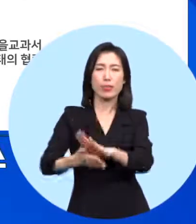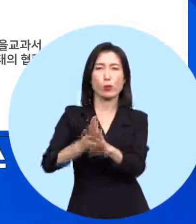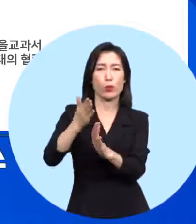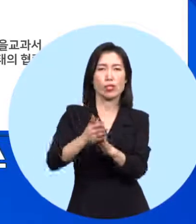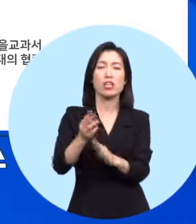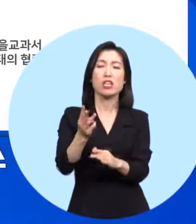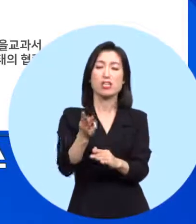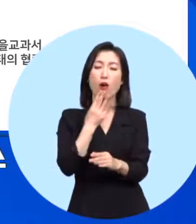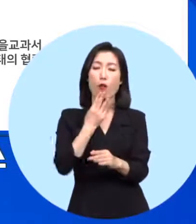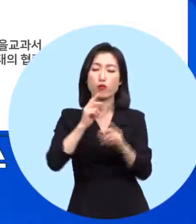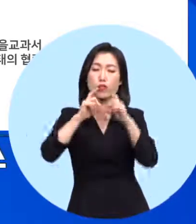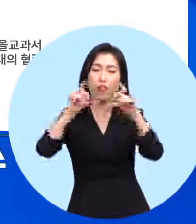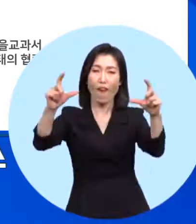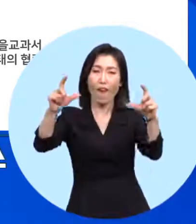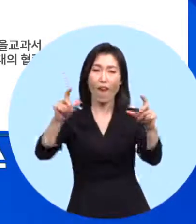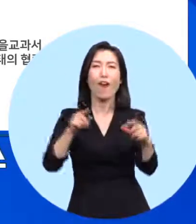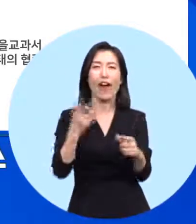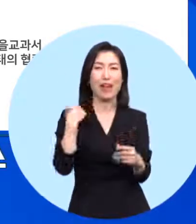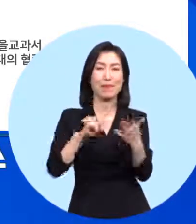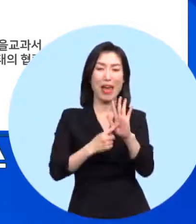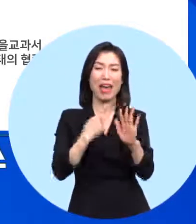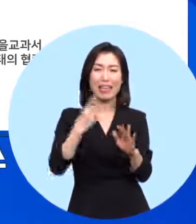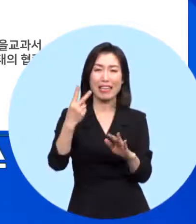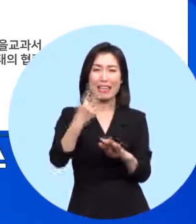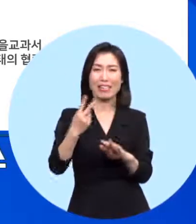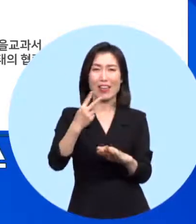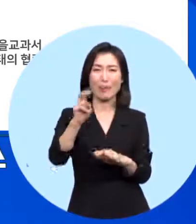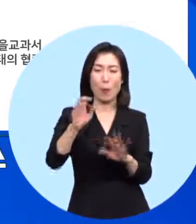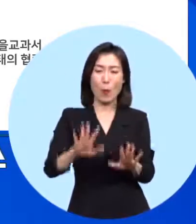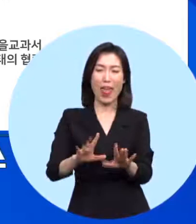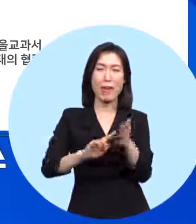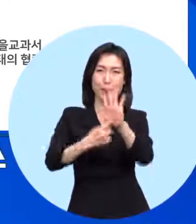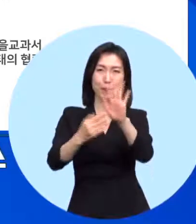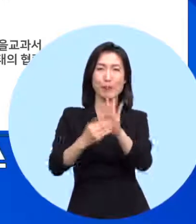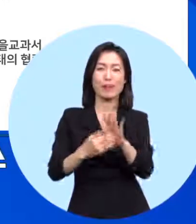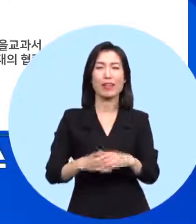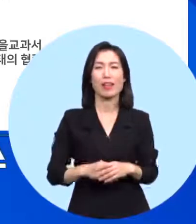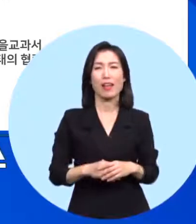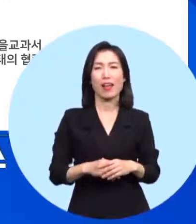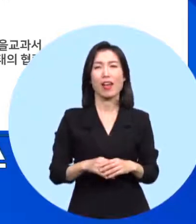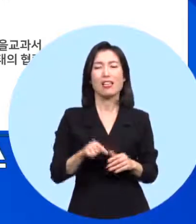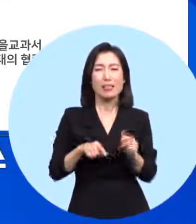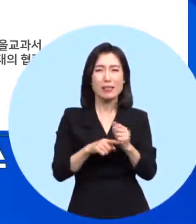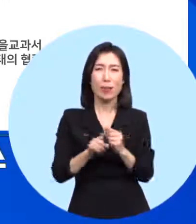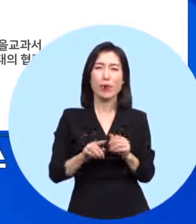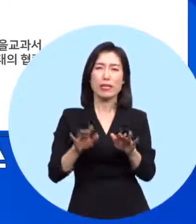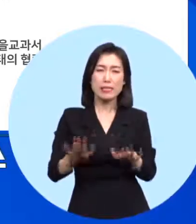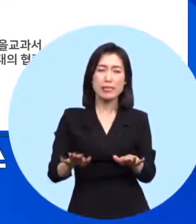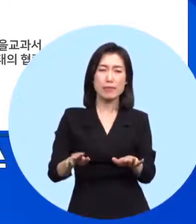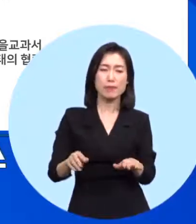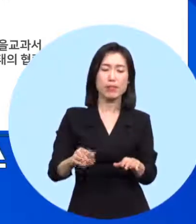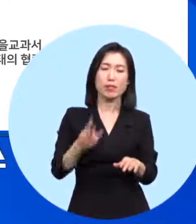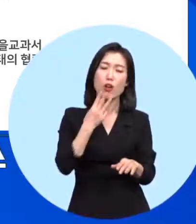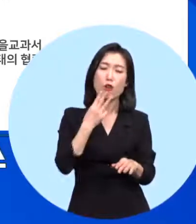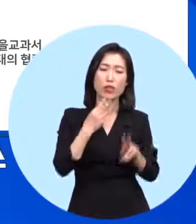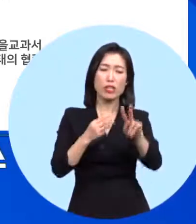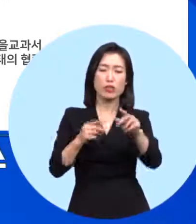서울 선언이라고 하는 이런 출발을 통해서 지금은 현재 모든 25개